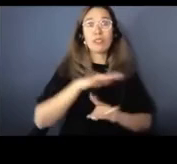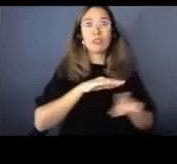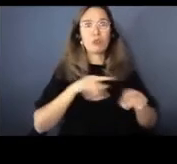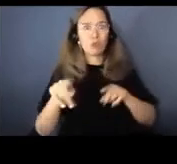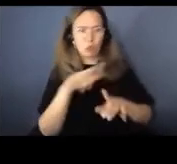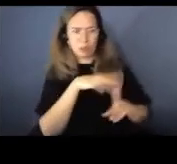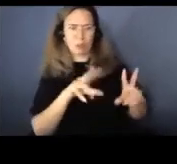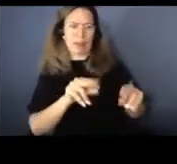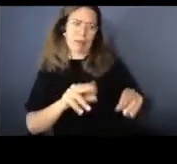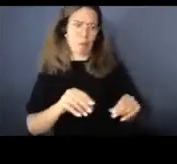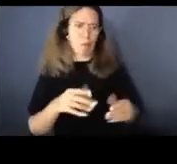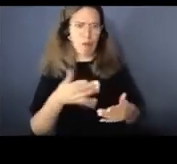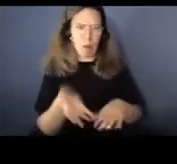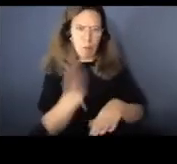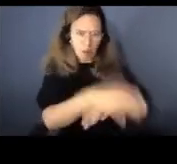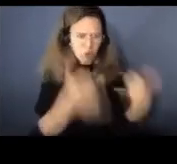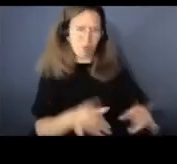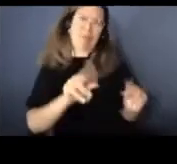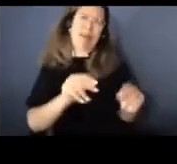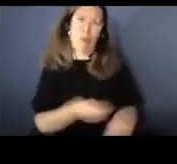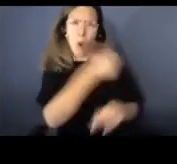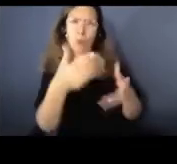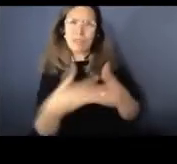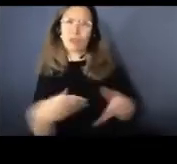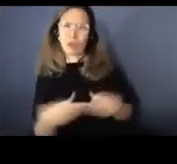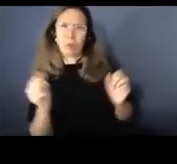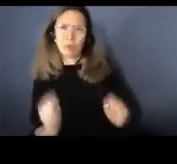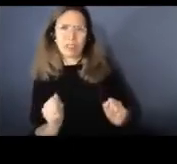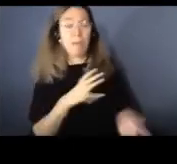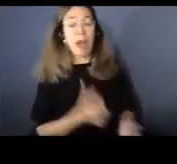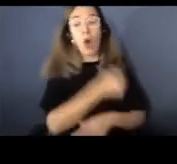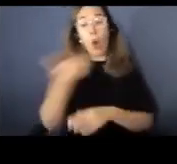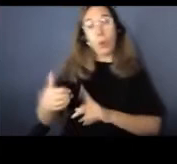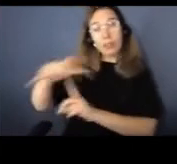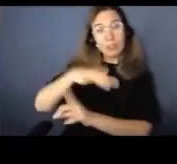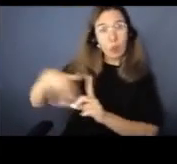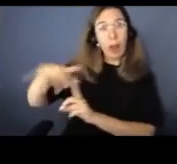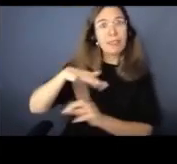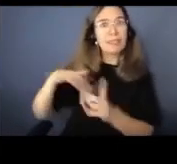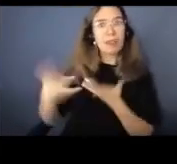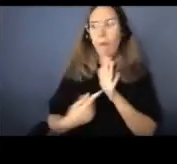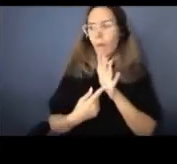pas dans le meilleur intérêt de l'animal, mais il pourrait y avoir des situations de manière analogue